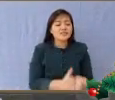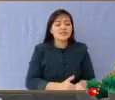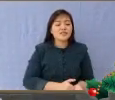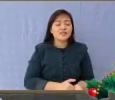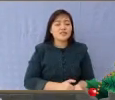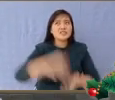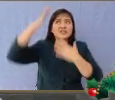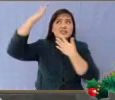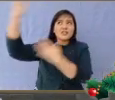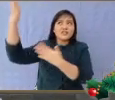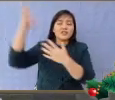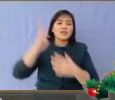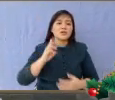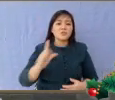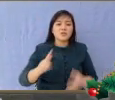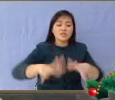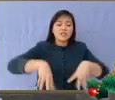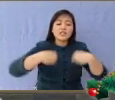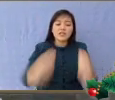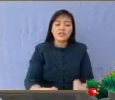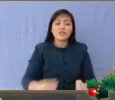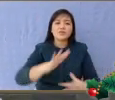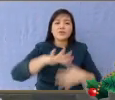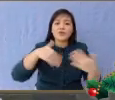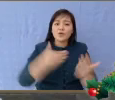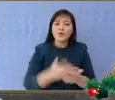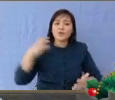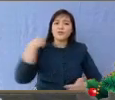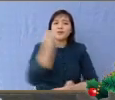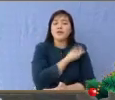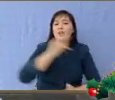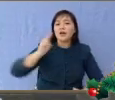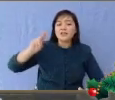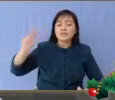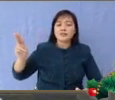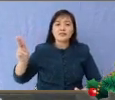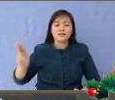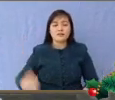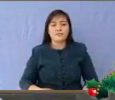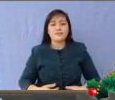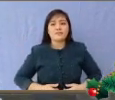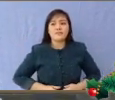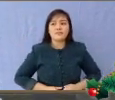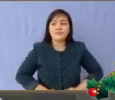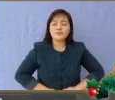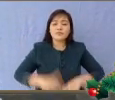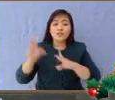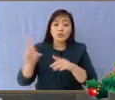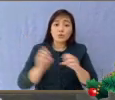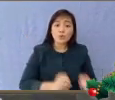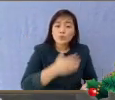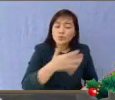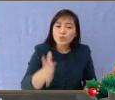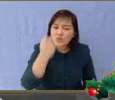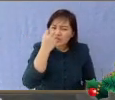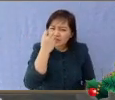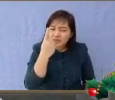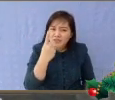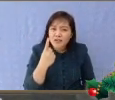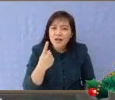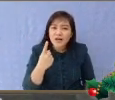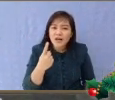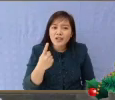meron. Do you understand, kapatid, kung kanino dapat nakasalalay yung ating pananampalataya?